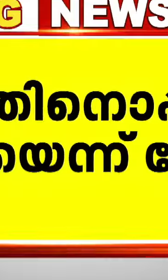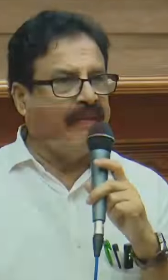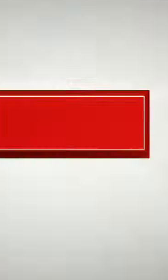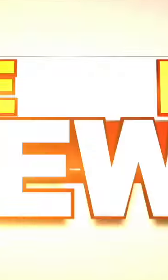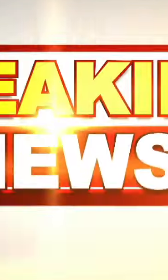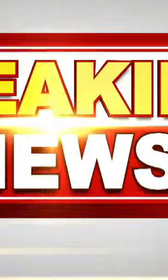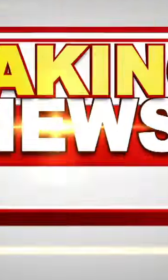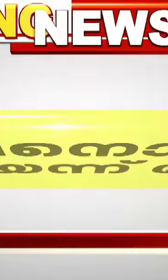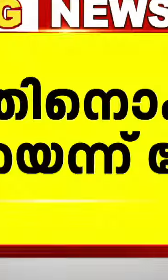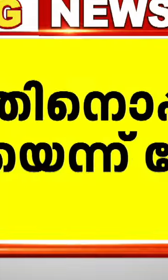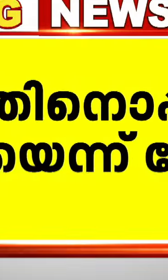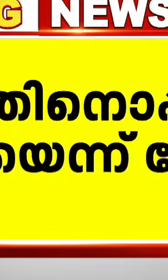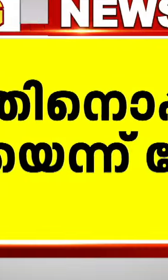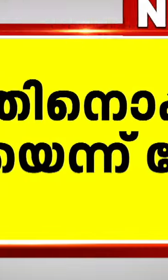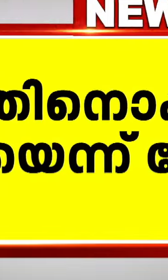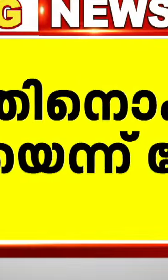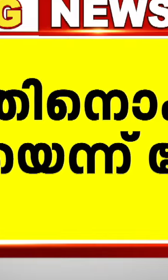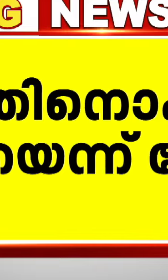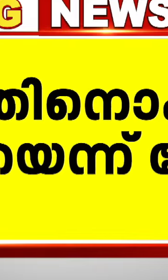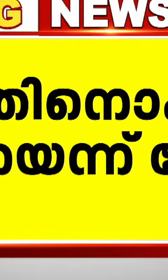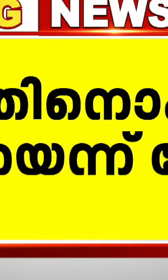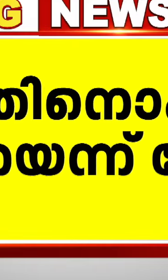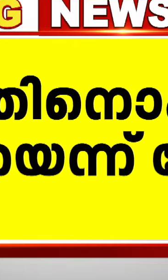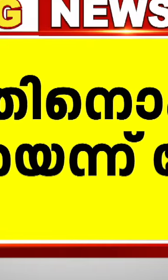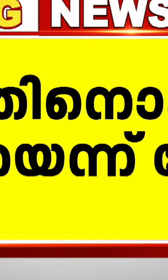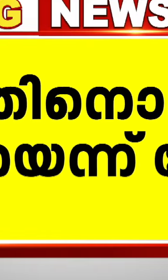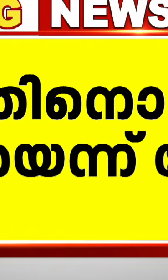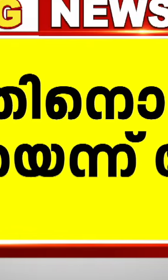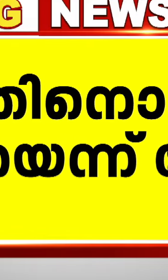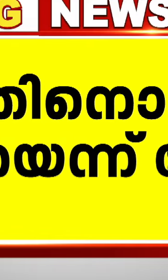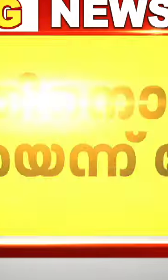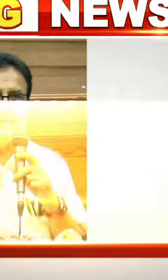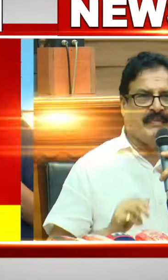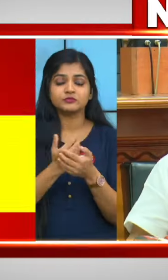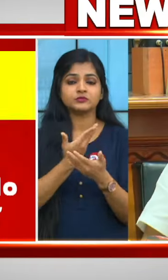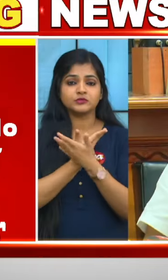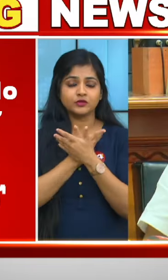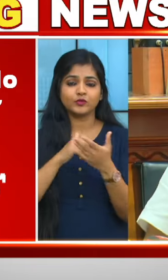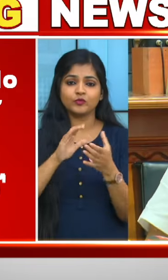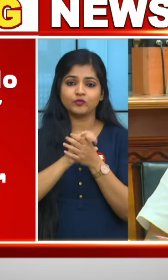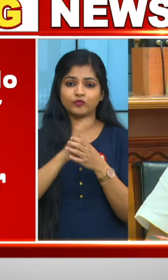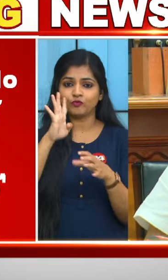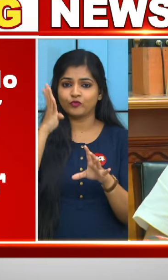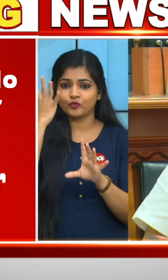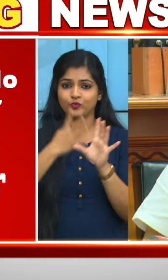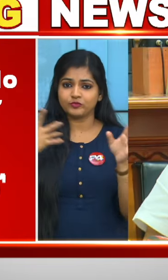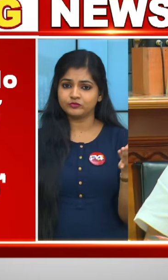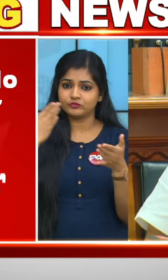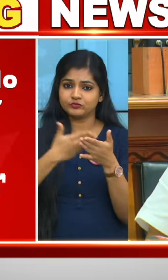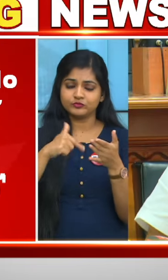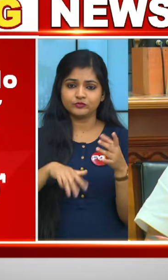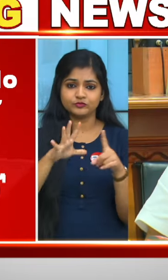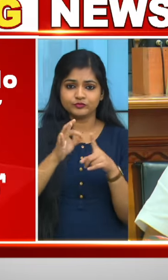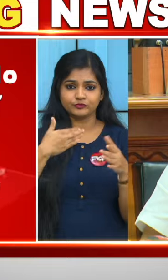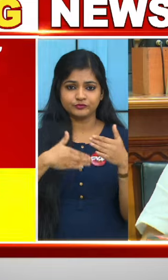എന്താ അല്ല, ഞാൻ ചോദിക്കുന്നത്, എല്ലാവരും നമ്മൾ സൗകര്യത്തിലും സ്നേഹത്തിലും സൗഹാർദ്ദത്തിലും 4 വർഷക്കാലം എത്തിച്ചല്ലോ ഈ